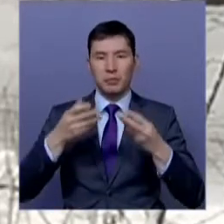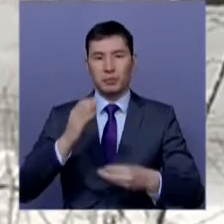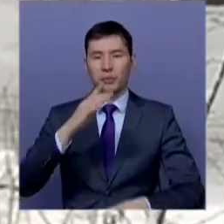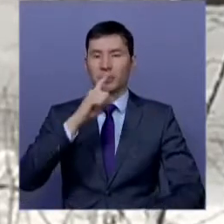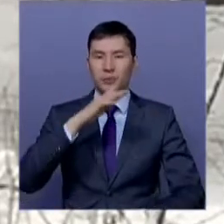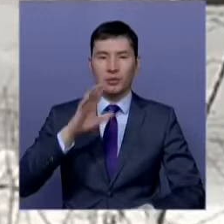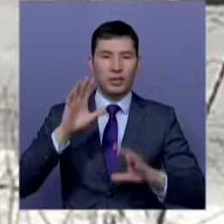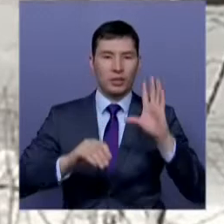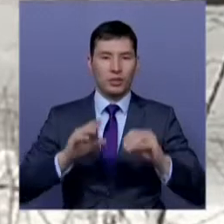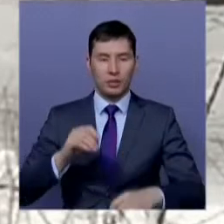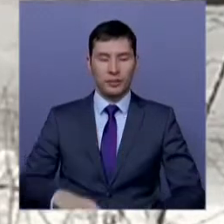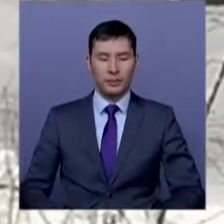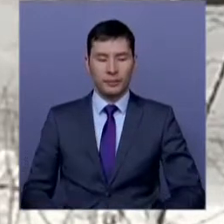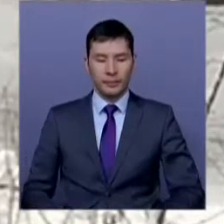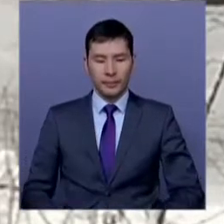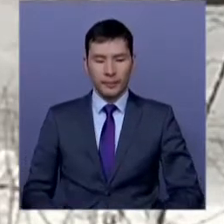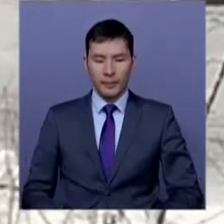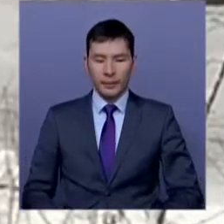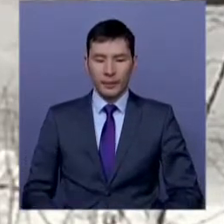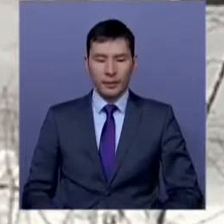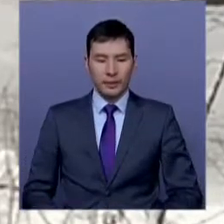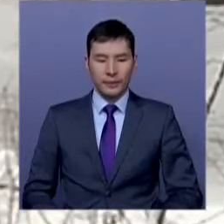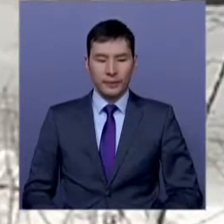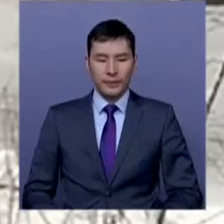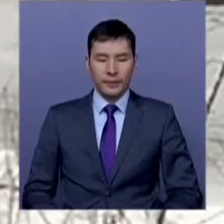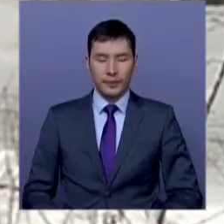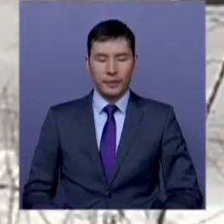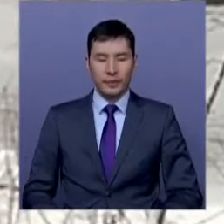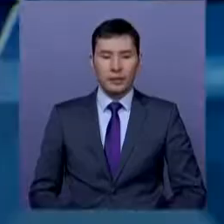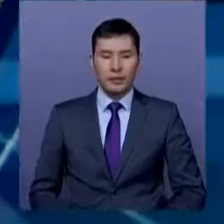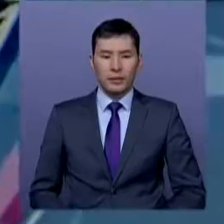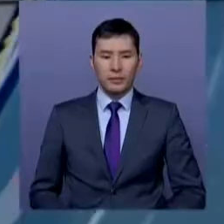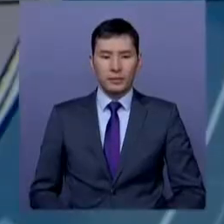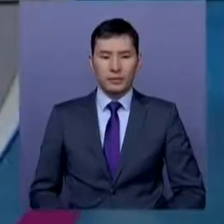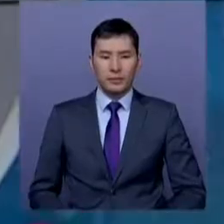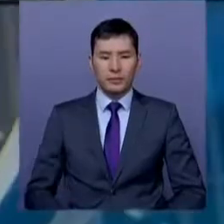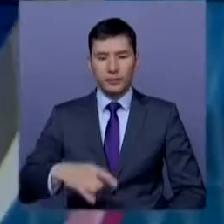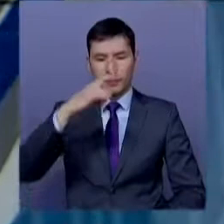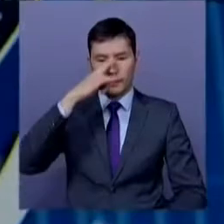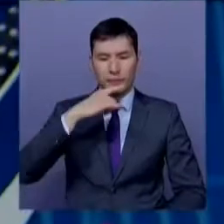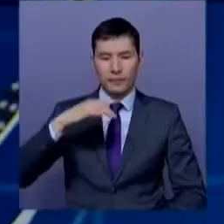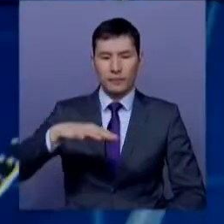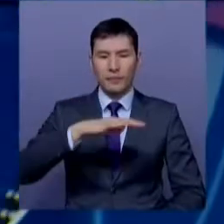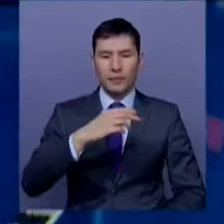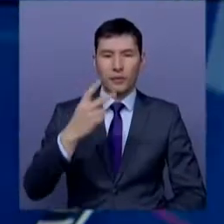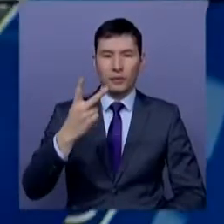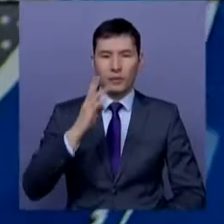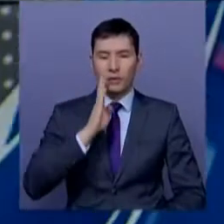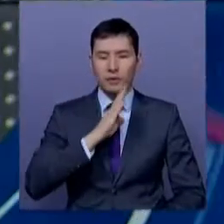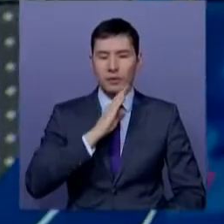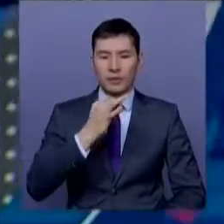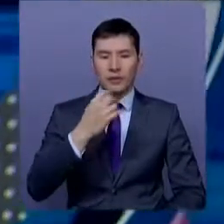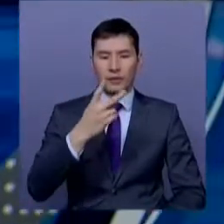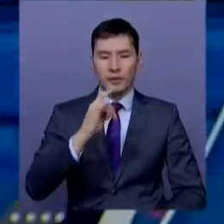үмітте. Лағат Арғынұлы, Арсен Сандыбаев, Алматы телеарнасы. Қазақстандық екі әйел мен екі бала